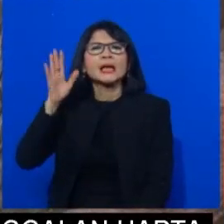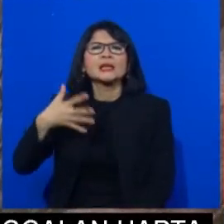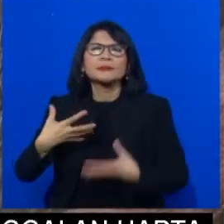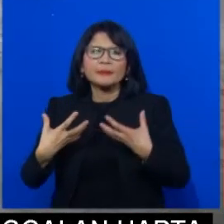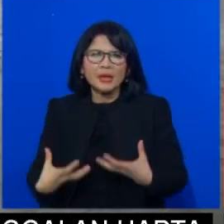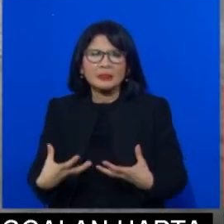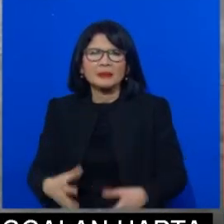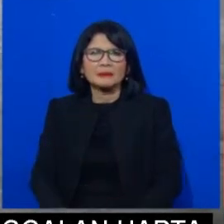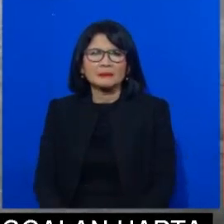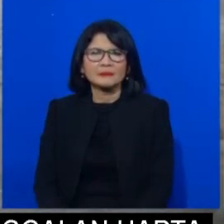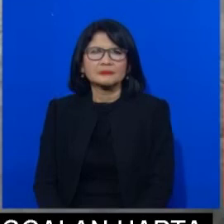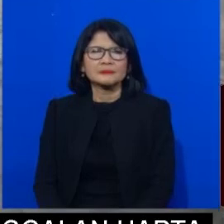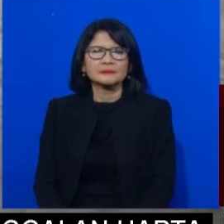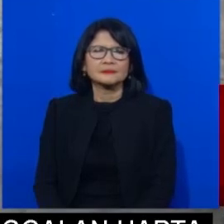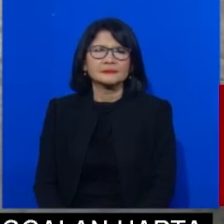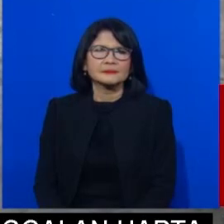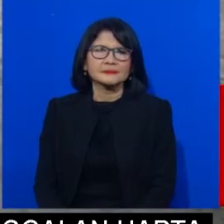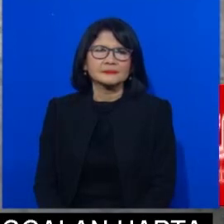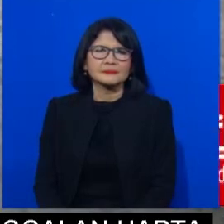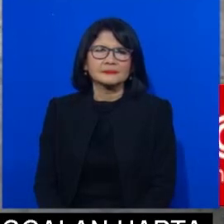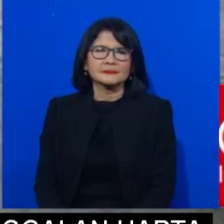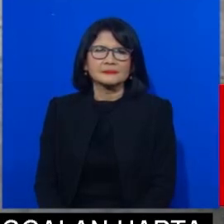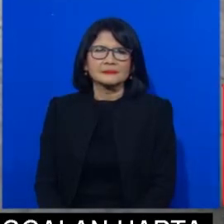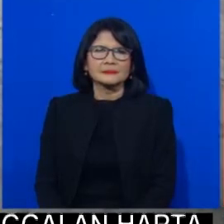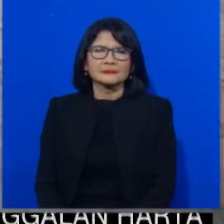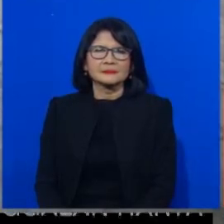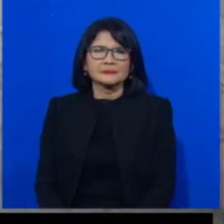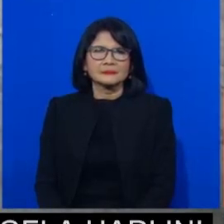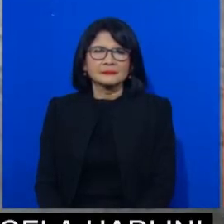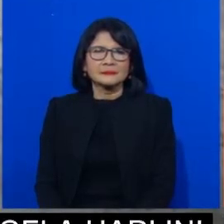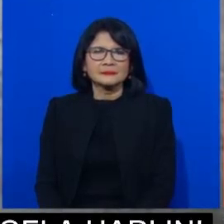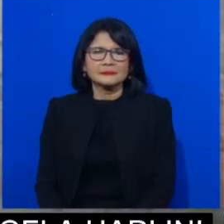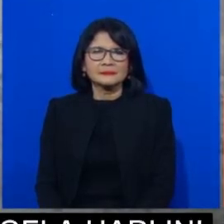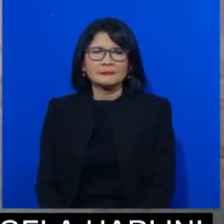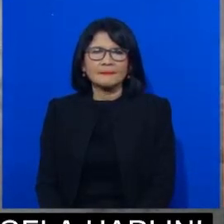keadaan. Putih Van Fudi, Kartika Bagus, Jakarta.